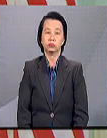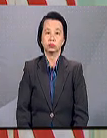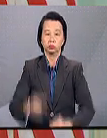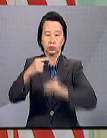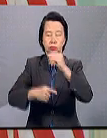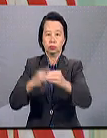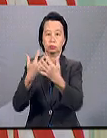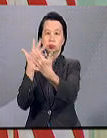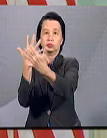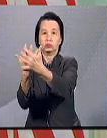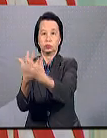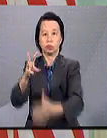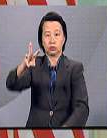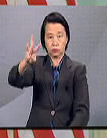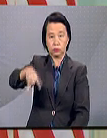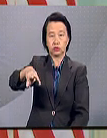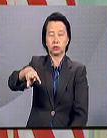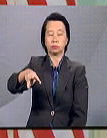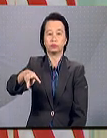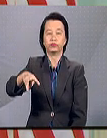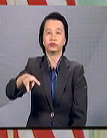Mengenai kuarantin wajib,